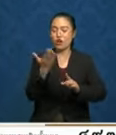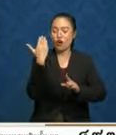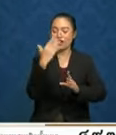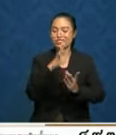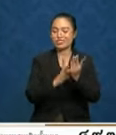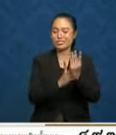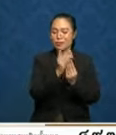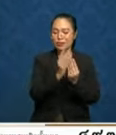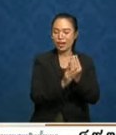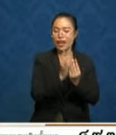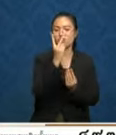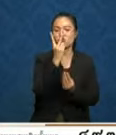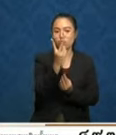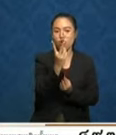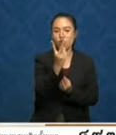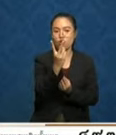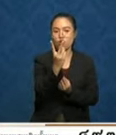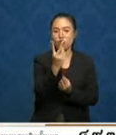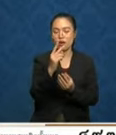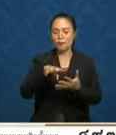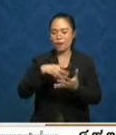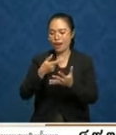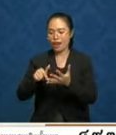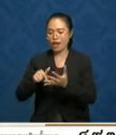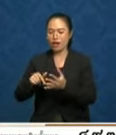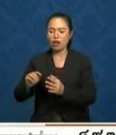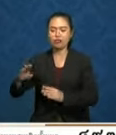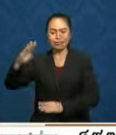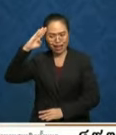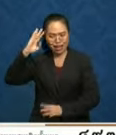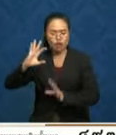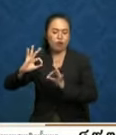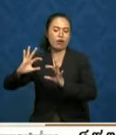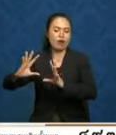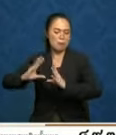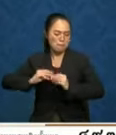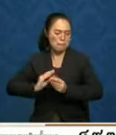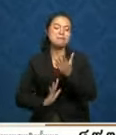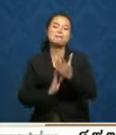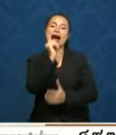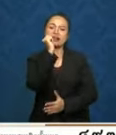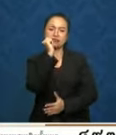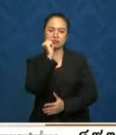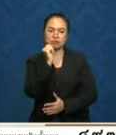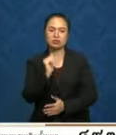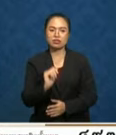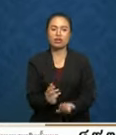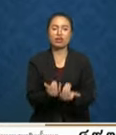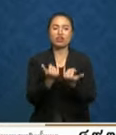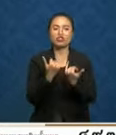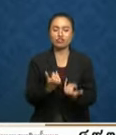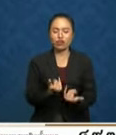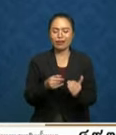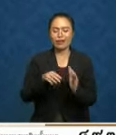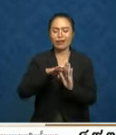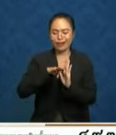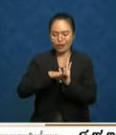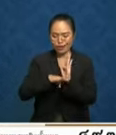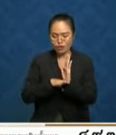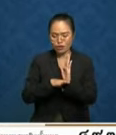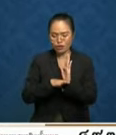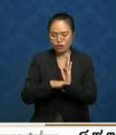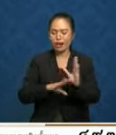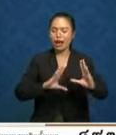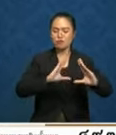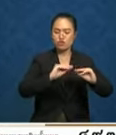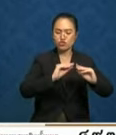าห์พอเป็นร่างเข้ามาเขาก็ไม่โหวตเขาก็ให้ผ่านแต่ตอนนี้มันอยู่ขั้นตอนที่จะเข้าสู่ครม.เ